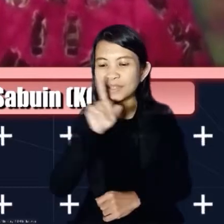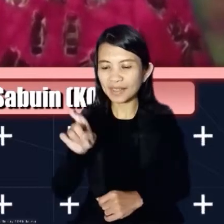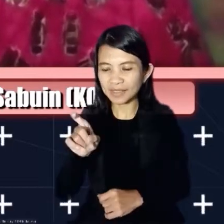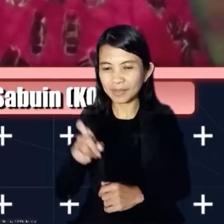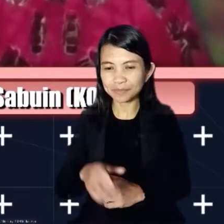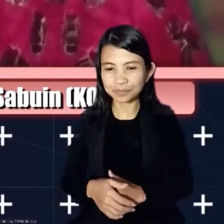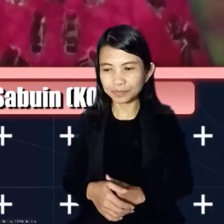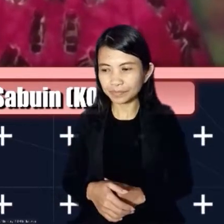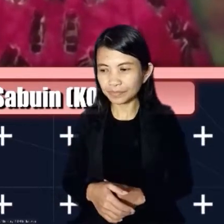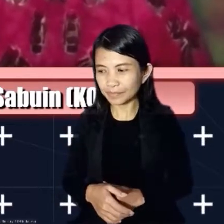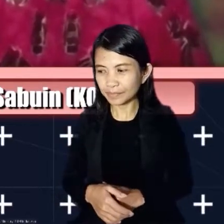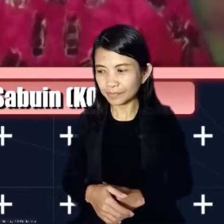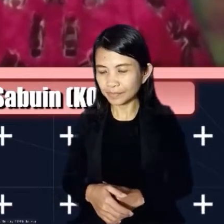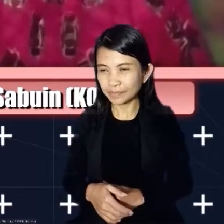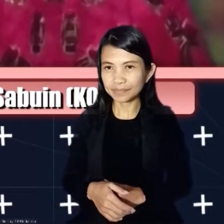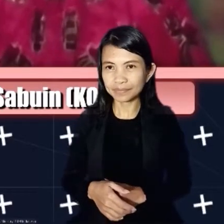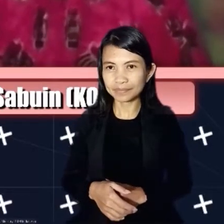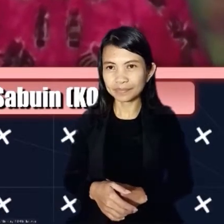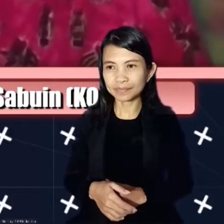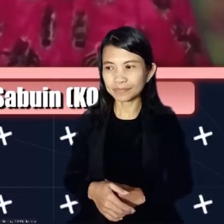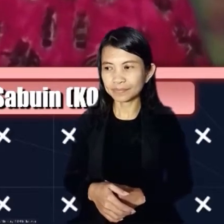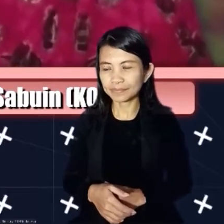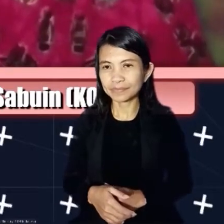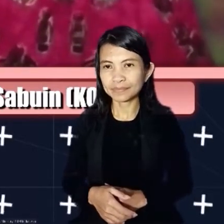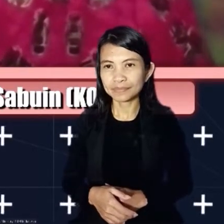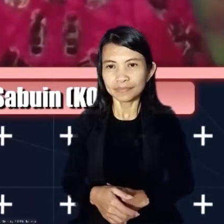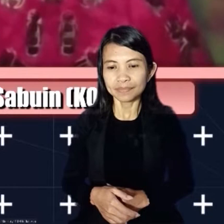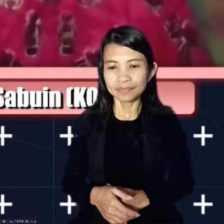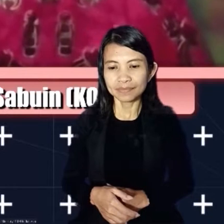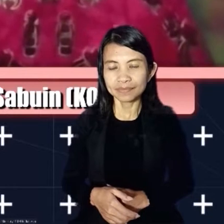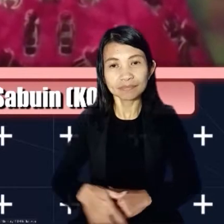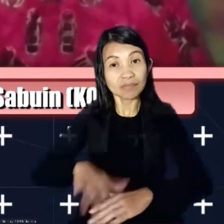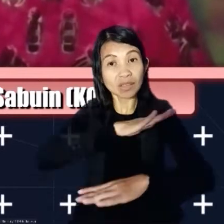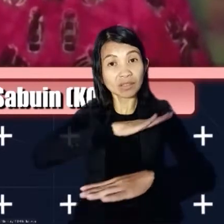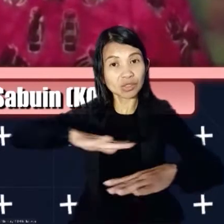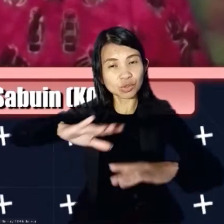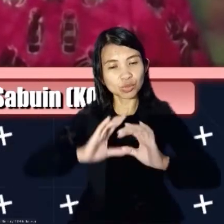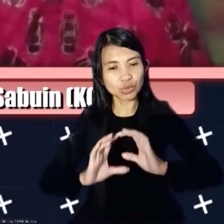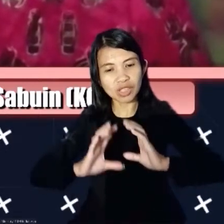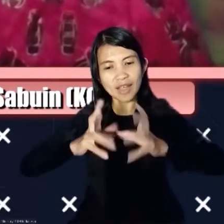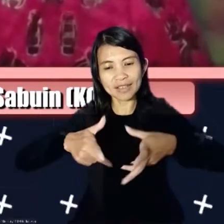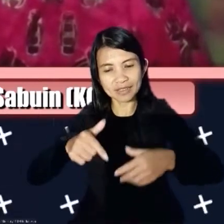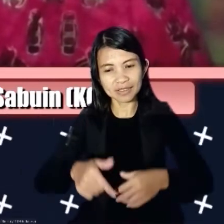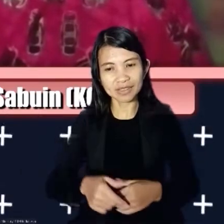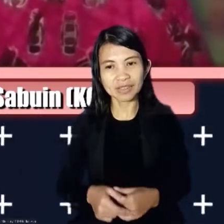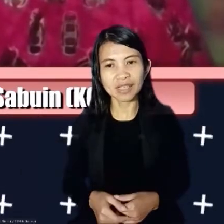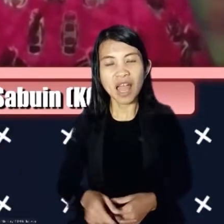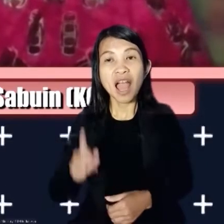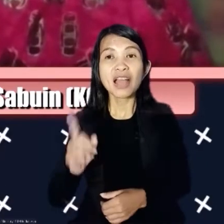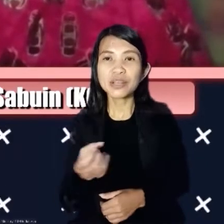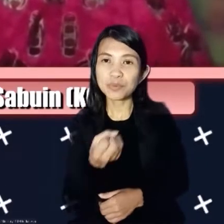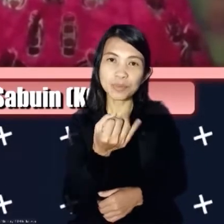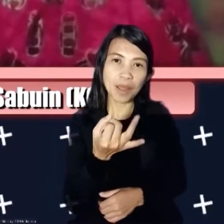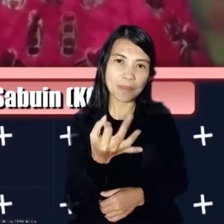Hai di atas dunia ini ada beberapa agama